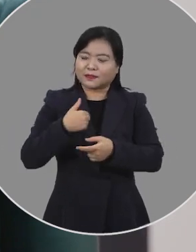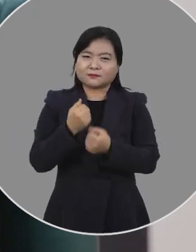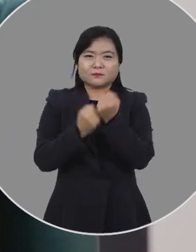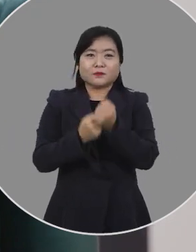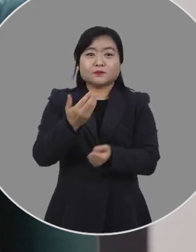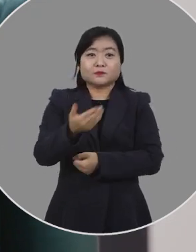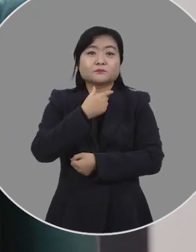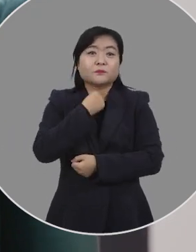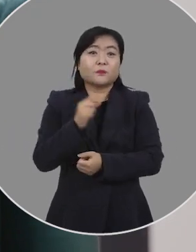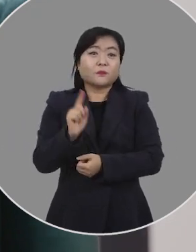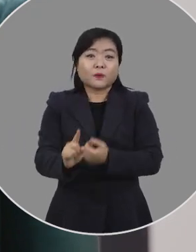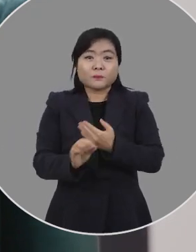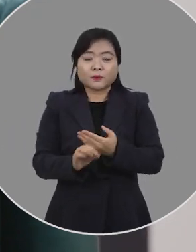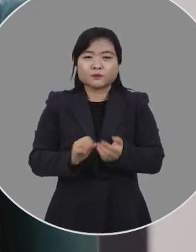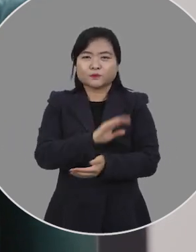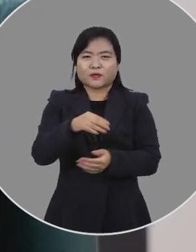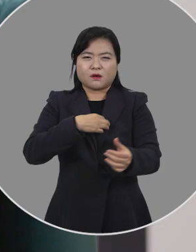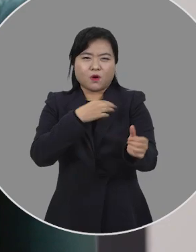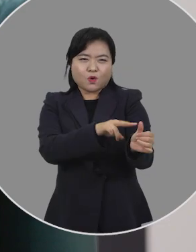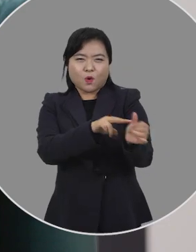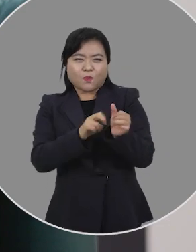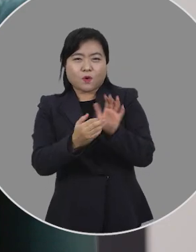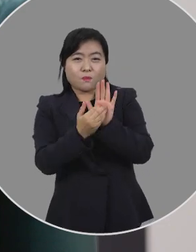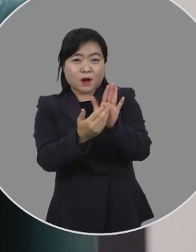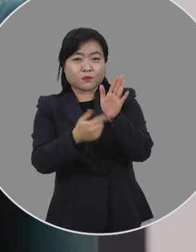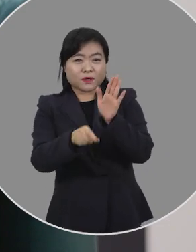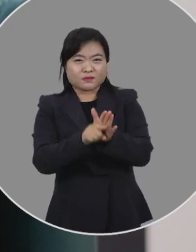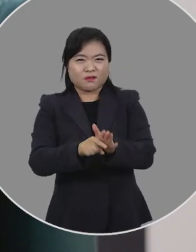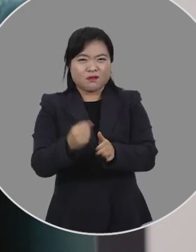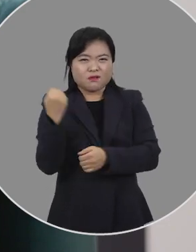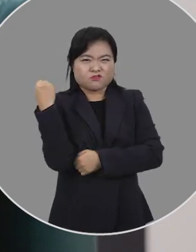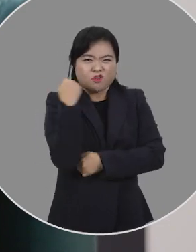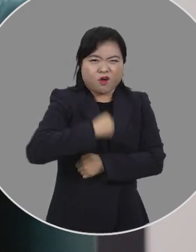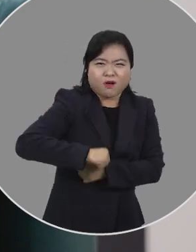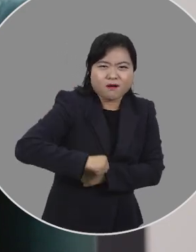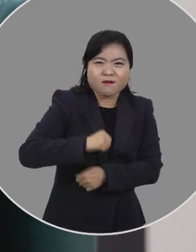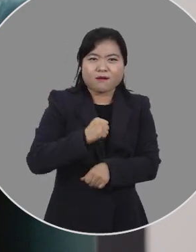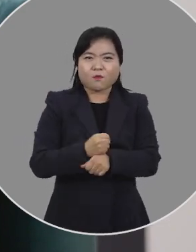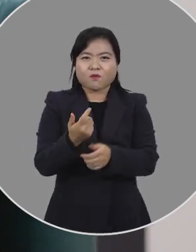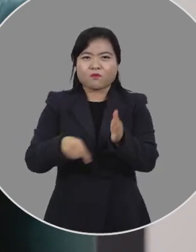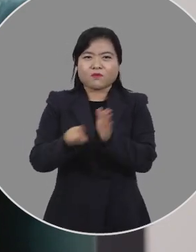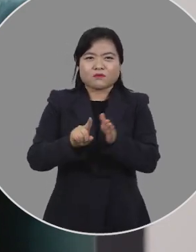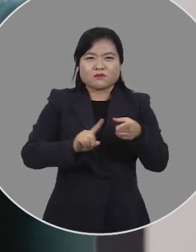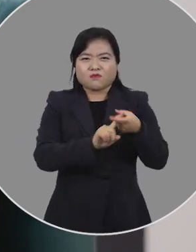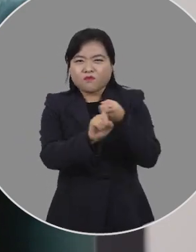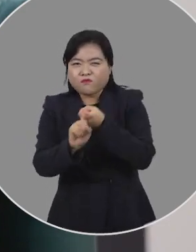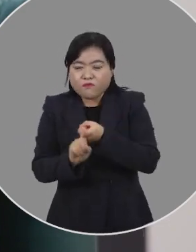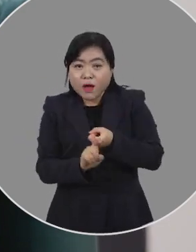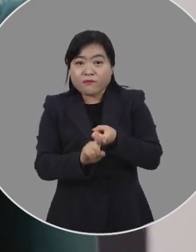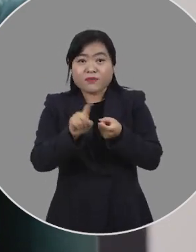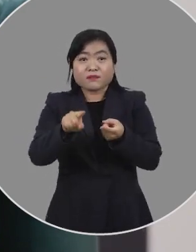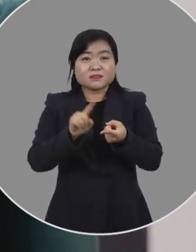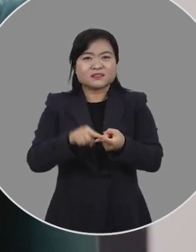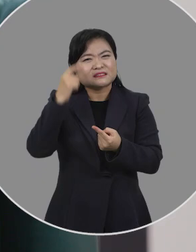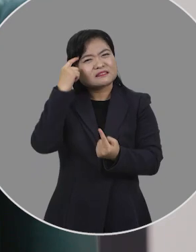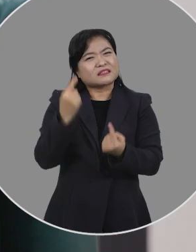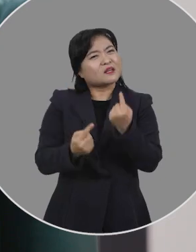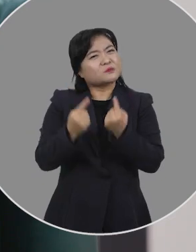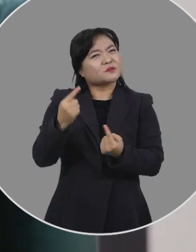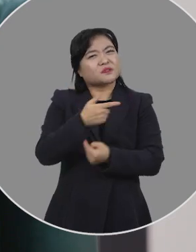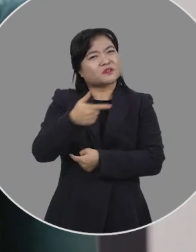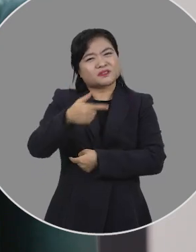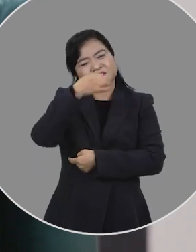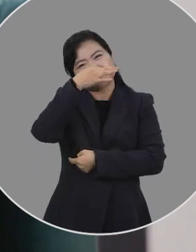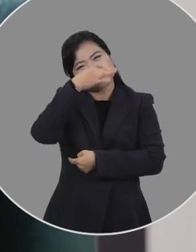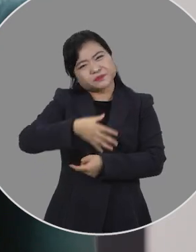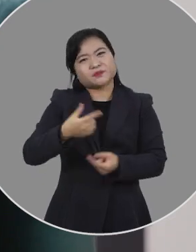말씀드리겠는데요. 그러니까 우리가 혐오를 막기 위해서 저항하고 그것을 위해서 연대하고 한다는 것이 생각보다 굉장히